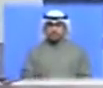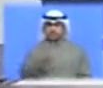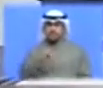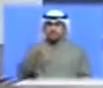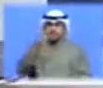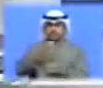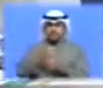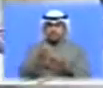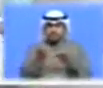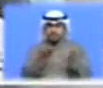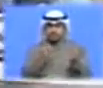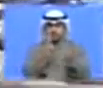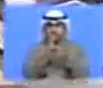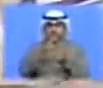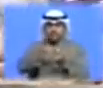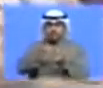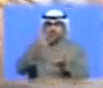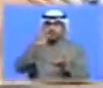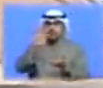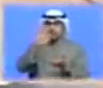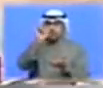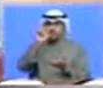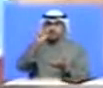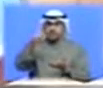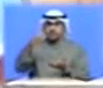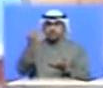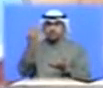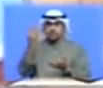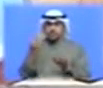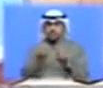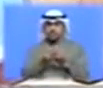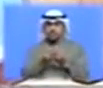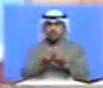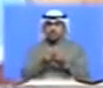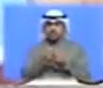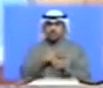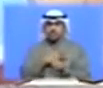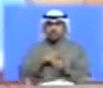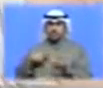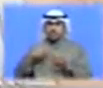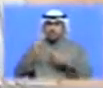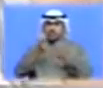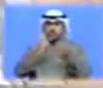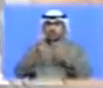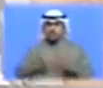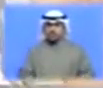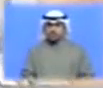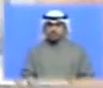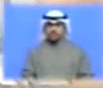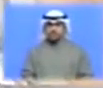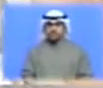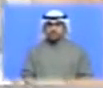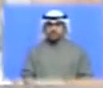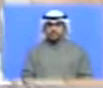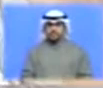واستقبل سمو ولي العهد حفظه الله بقصر السيف صباح اليوم معالي نائب رئيس مجلس الوزراء ووزير التجارة والصناعة دكتور عبد